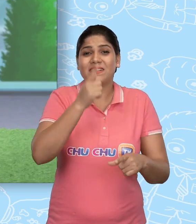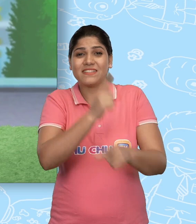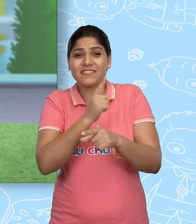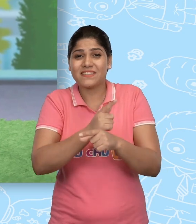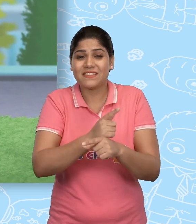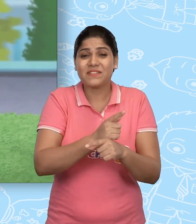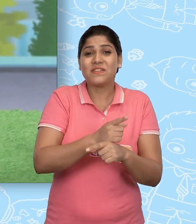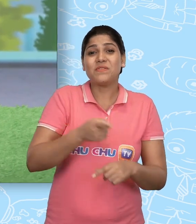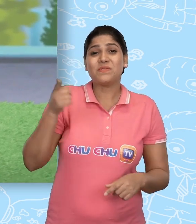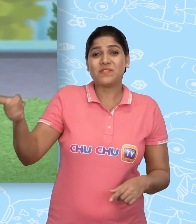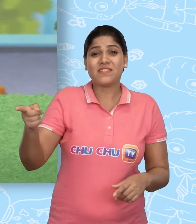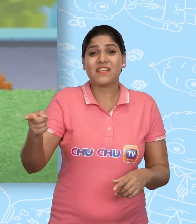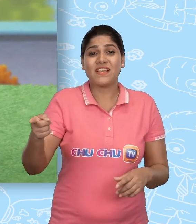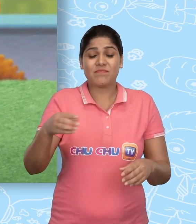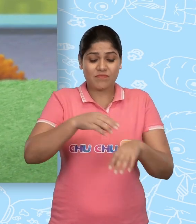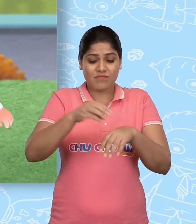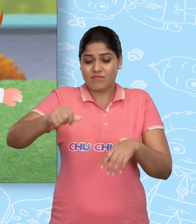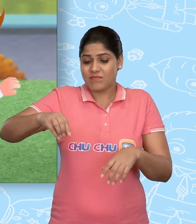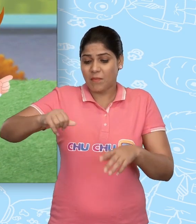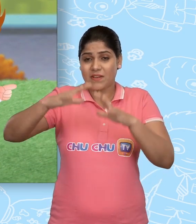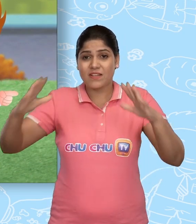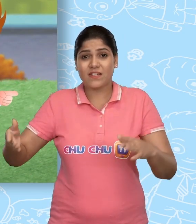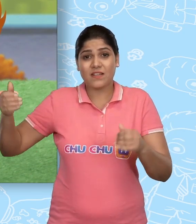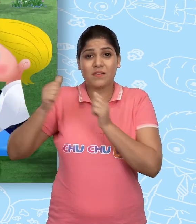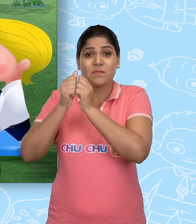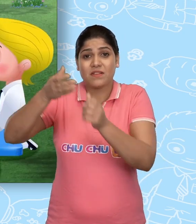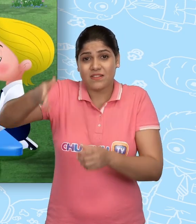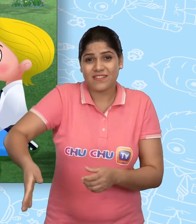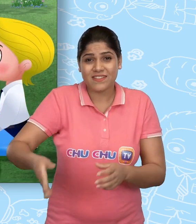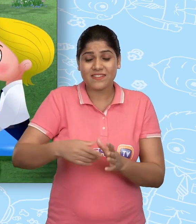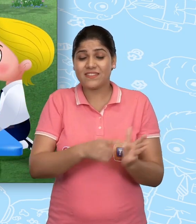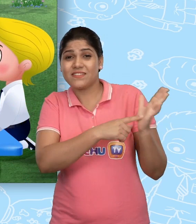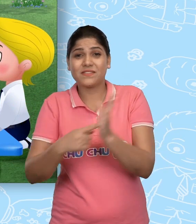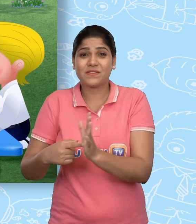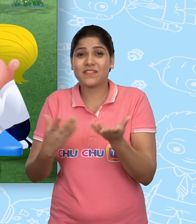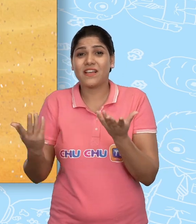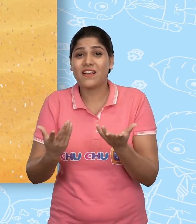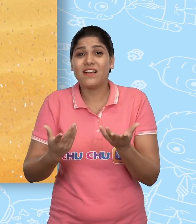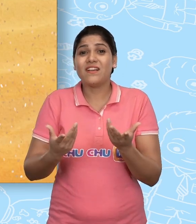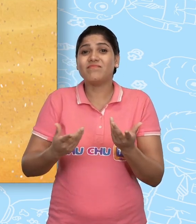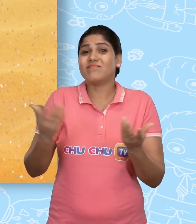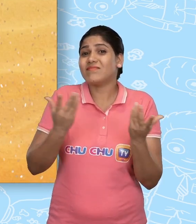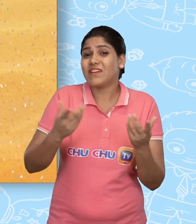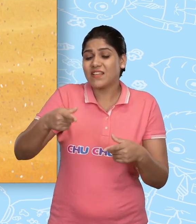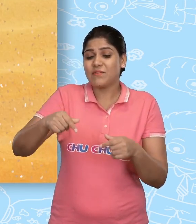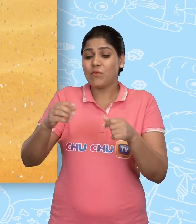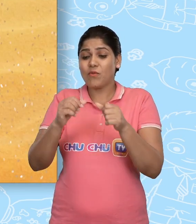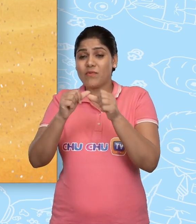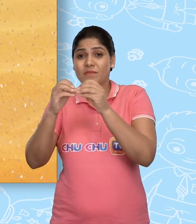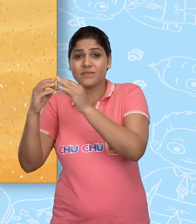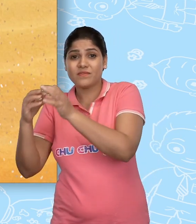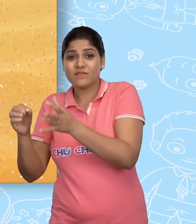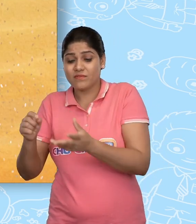फिर मिस डॉर्थी चाचा को मिट्टी के ढेर के पास ले गई। उन्होंने उसे दिखाया कि कैसे वो मिट्टी में अक्षर